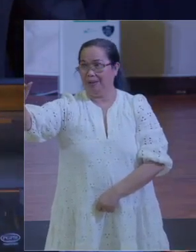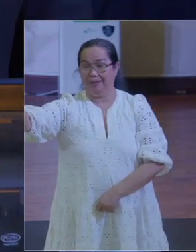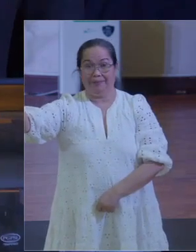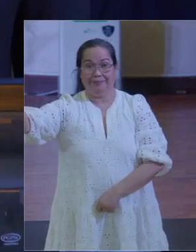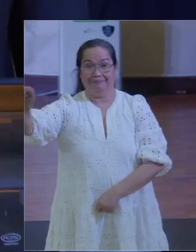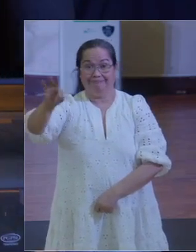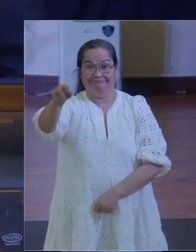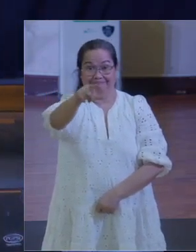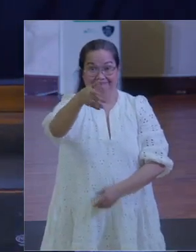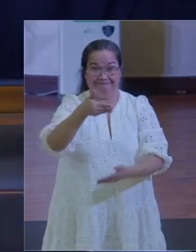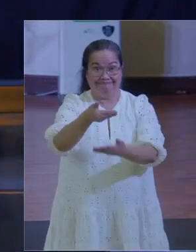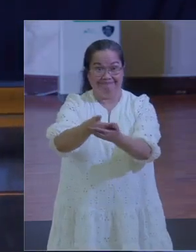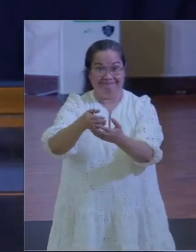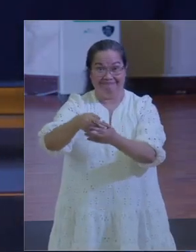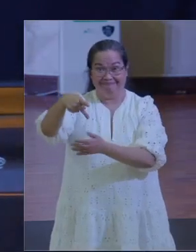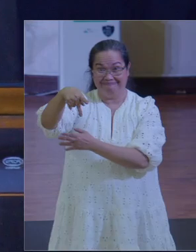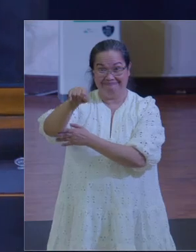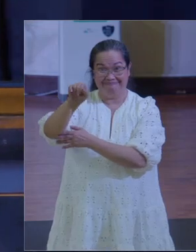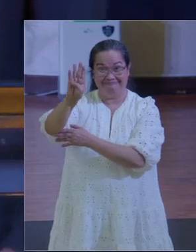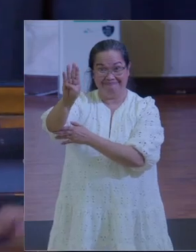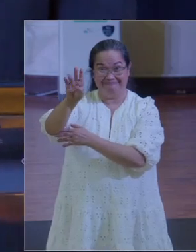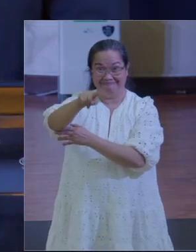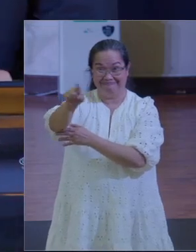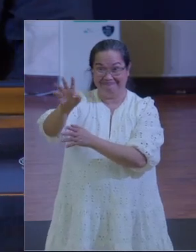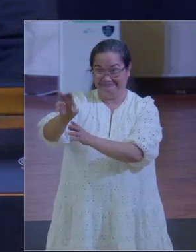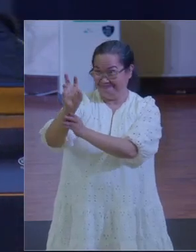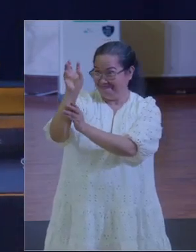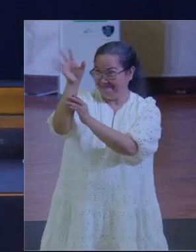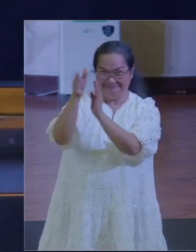pag nakarating ka sa PBA,